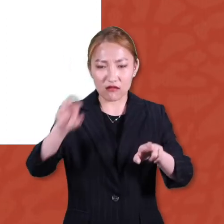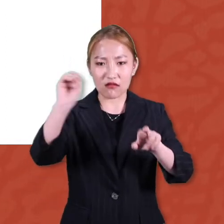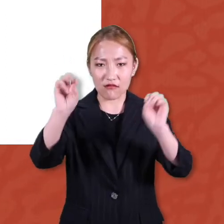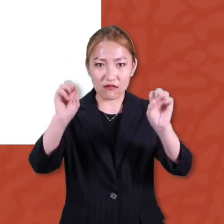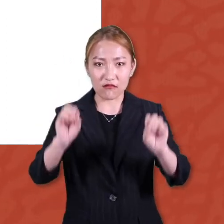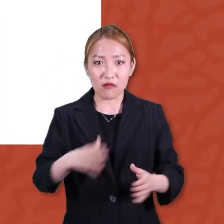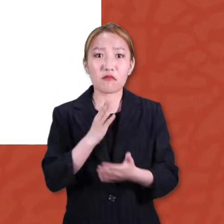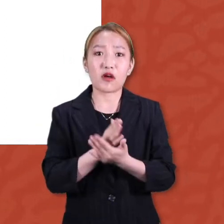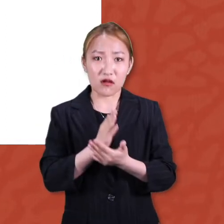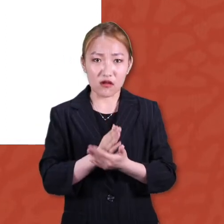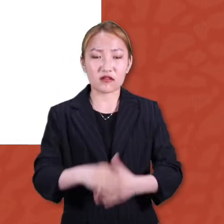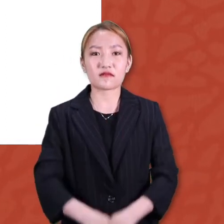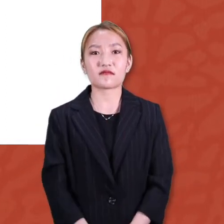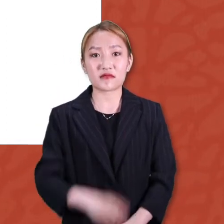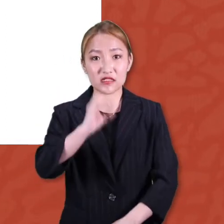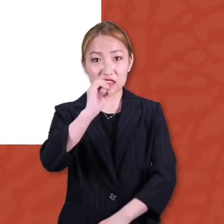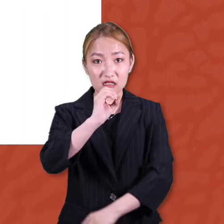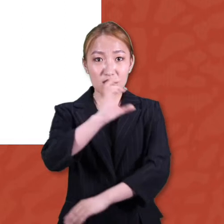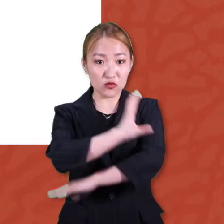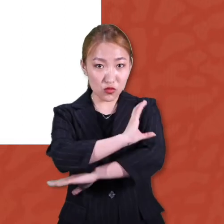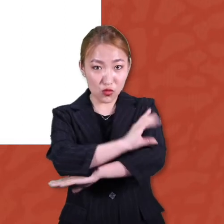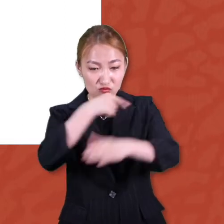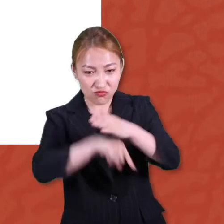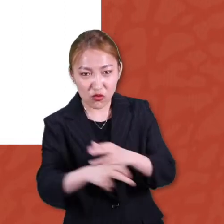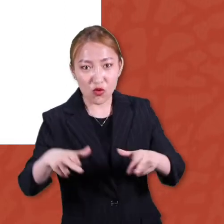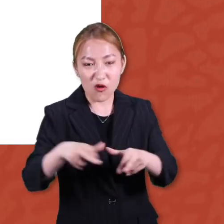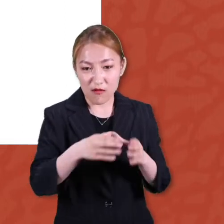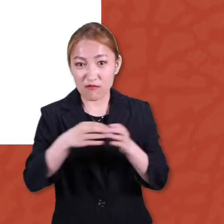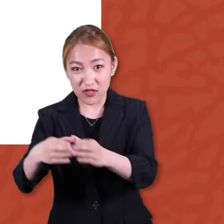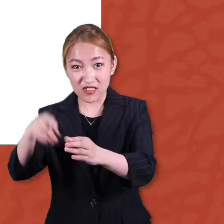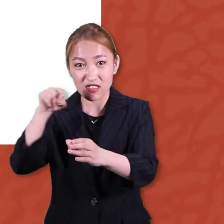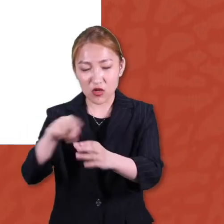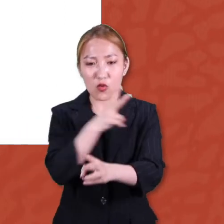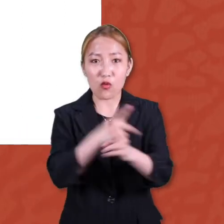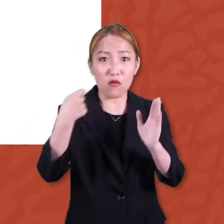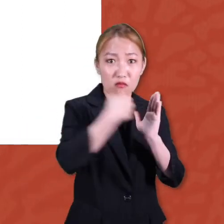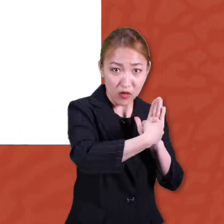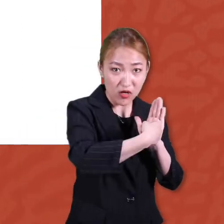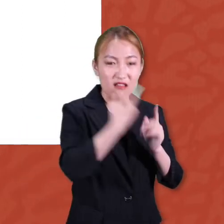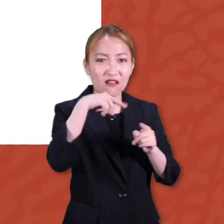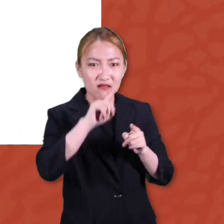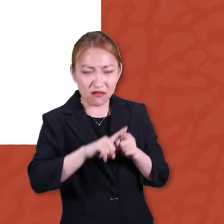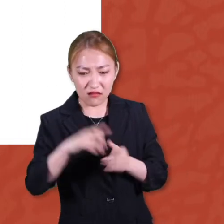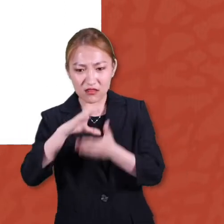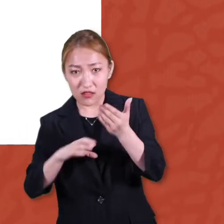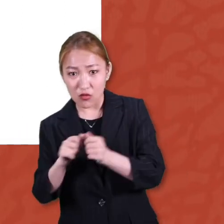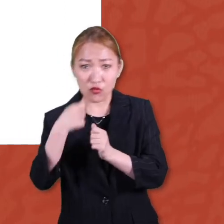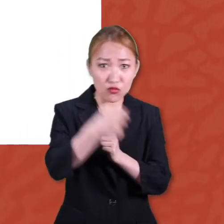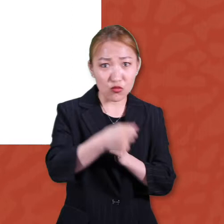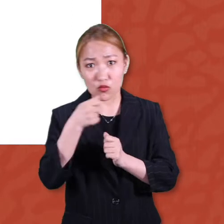зээлд хамрагдлалтыг сайжруулах хуулийн заалтуудыг болон нөхөн сэргээх үйлчилгээнд хамрагдлалтын нийлэмл үзүүлэлт юм.